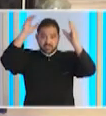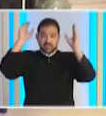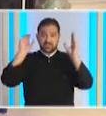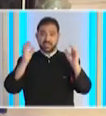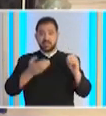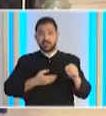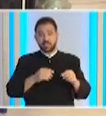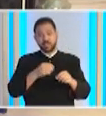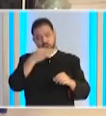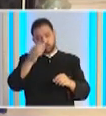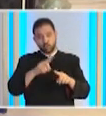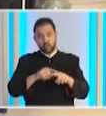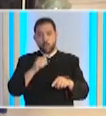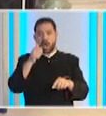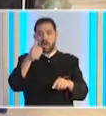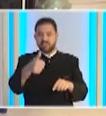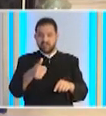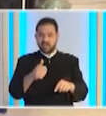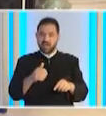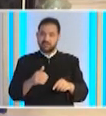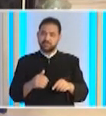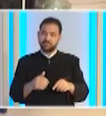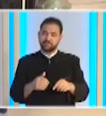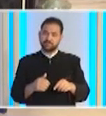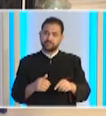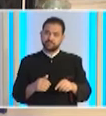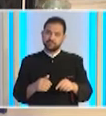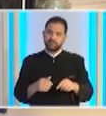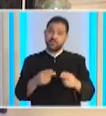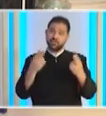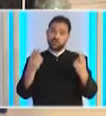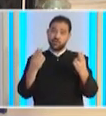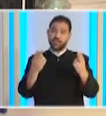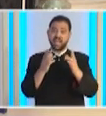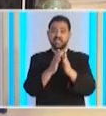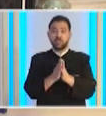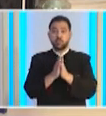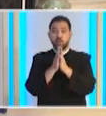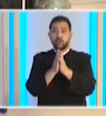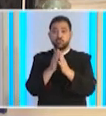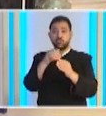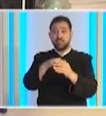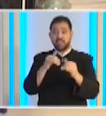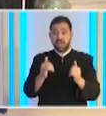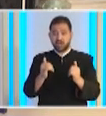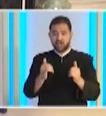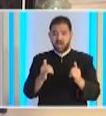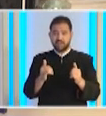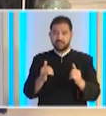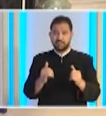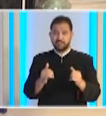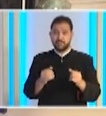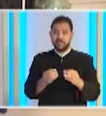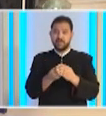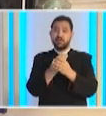de adevărat pe lângă Sfintele Taine, pe lângă sacramentalitatea Bisericii și importanța rugăciunii în procesul de desăvârșire